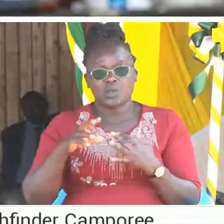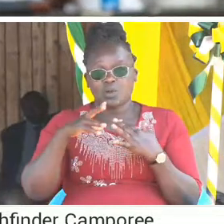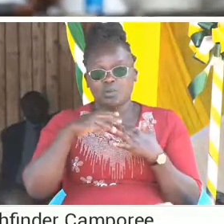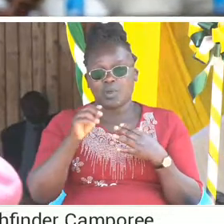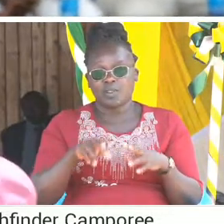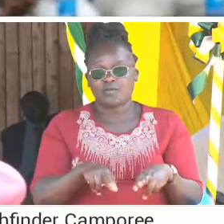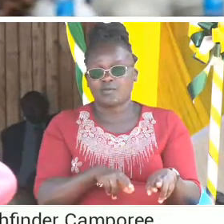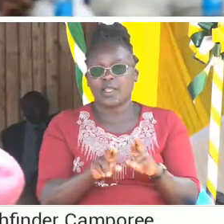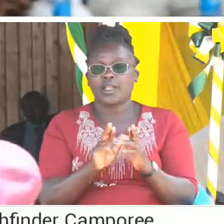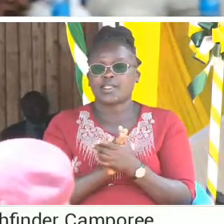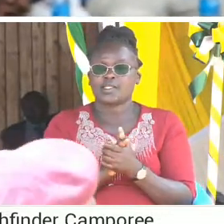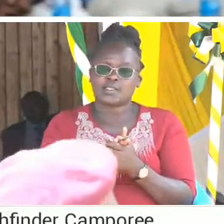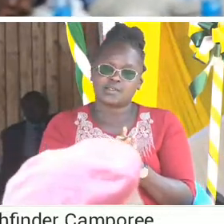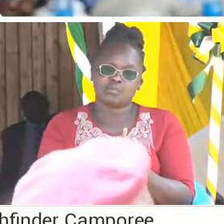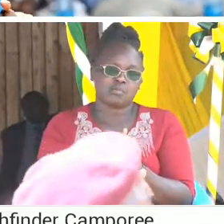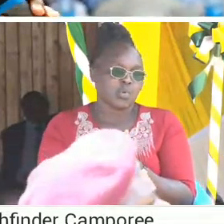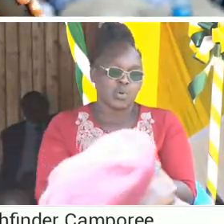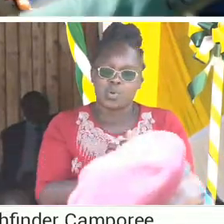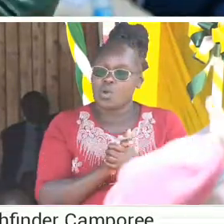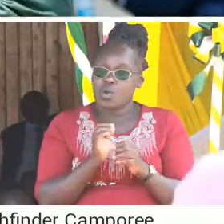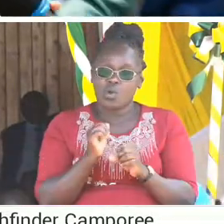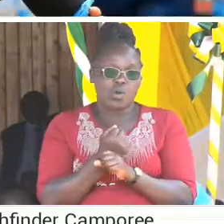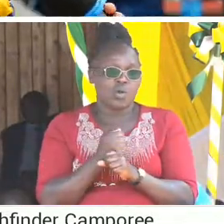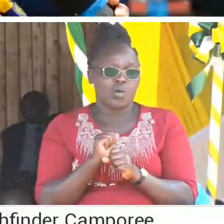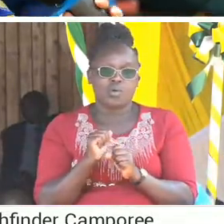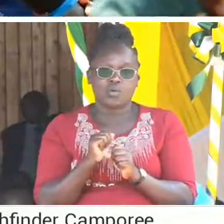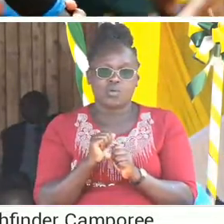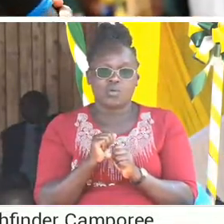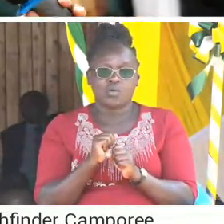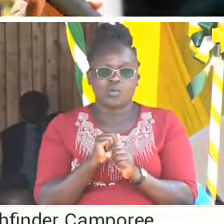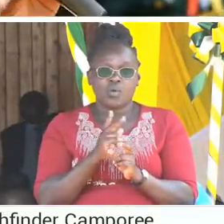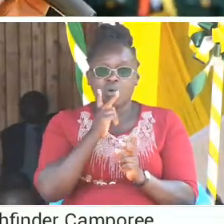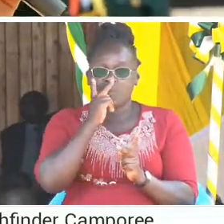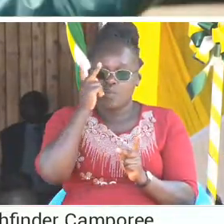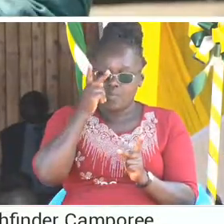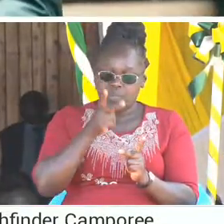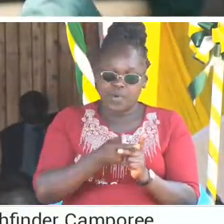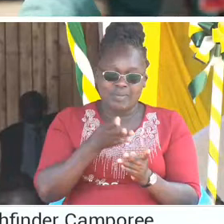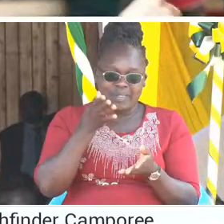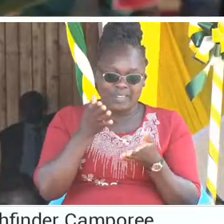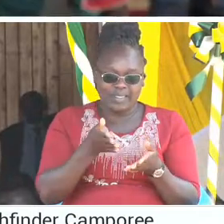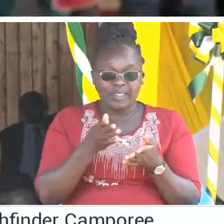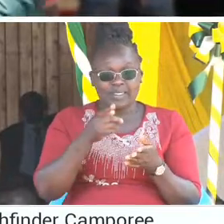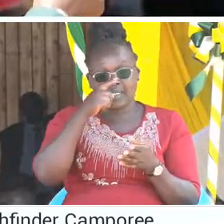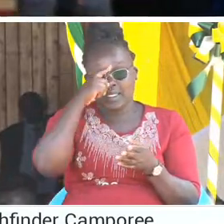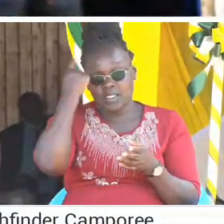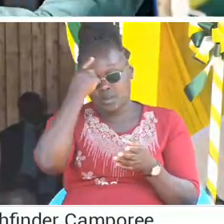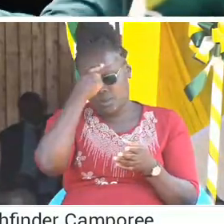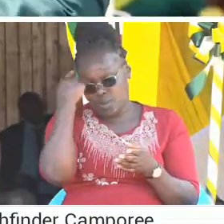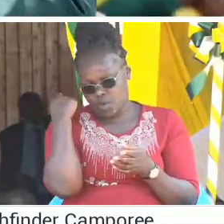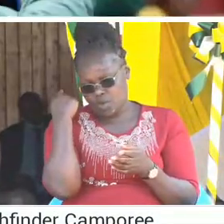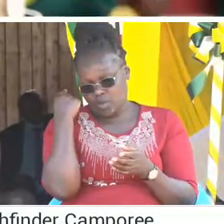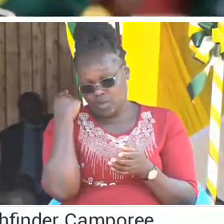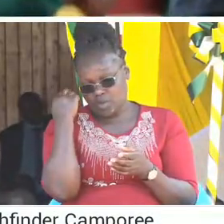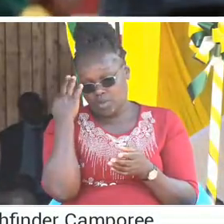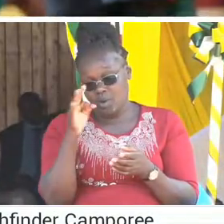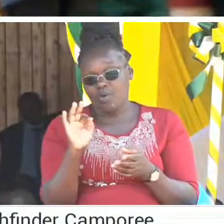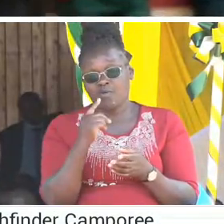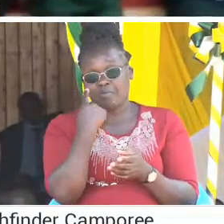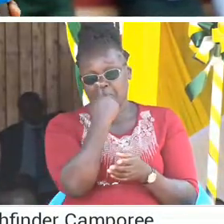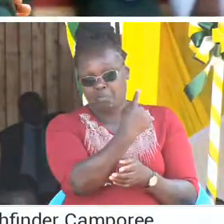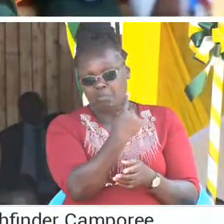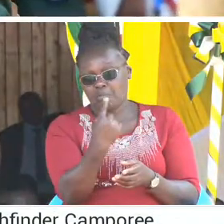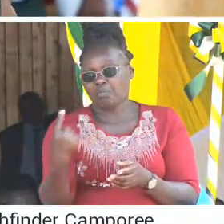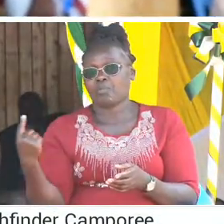ambao mmekuwa hapa kwenye hii kambi peke yenu. Ahadi hii ni kwa ajili ya kila mmoja wetu. Jamani, Bwana